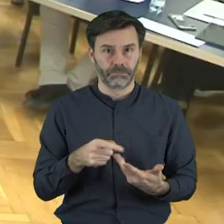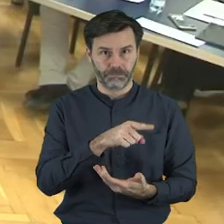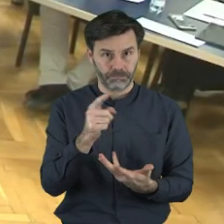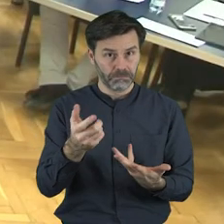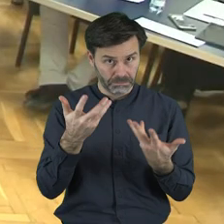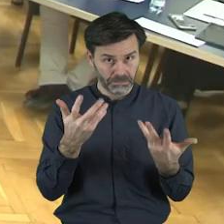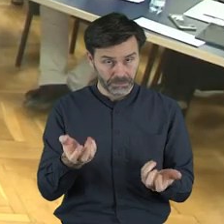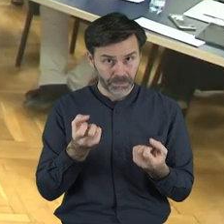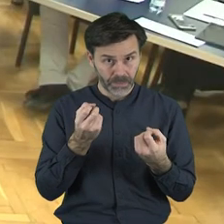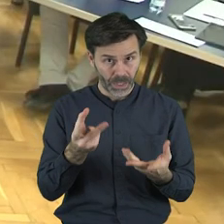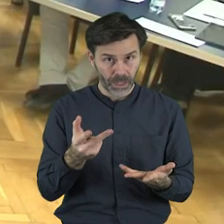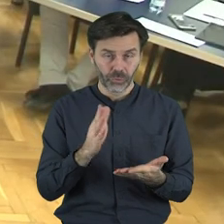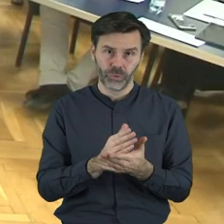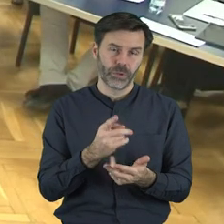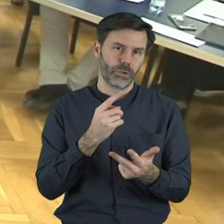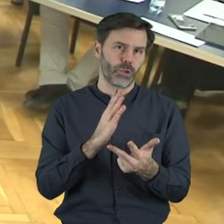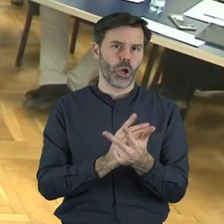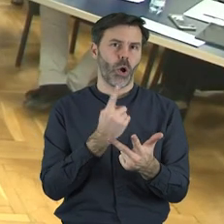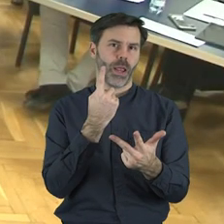te usługi?